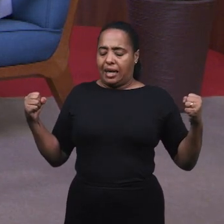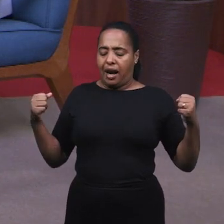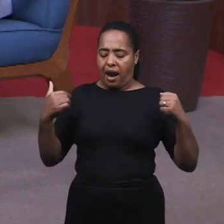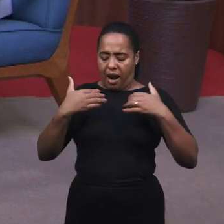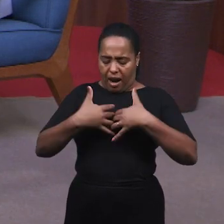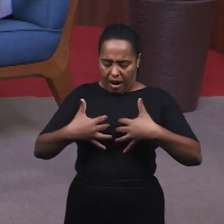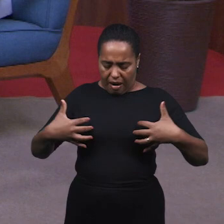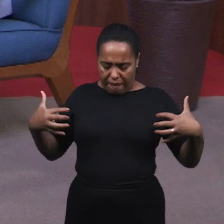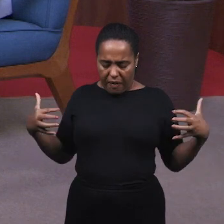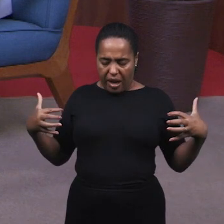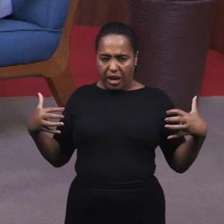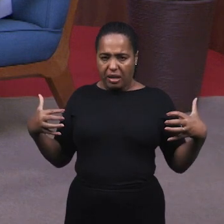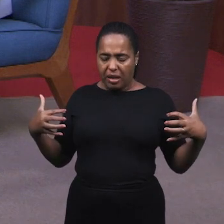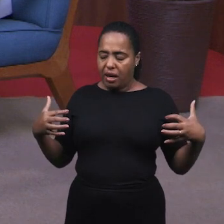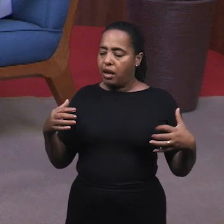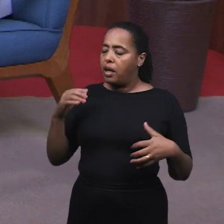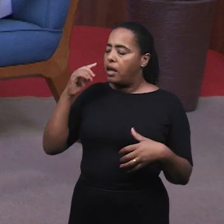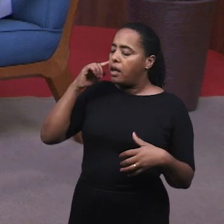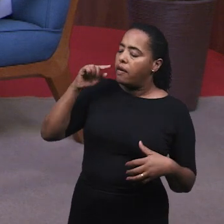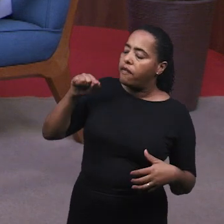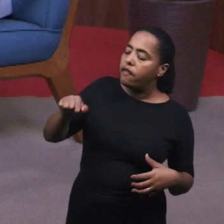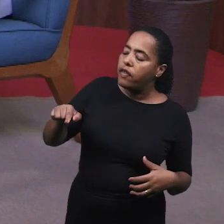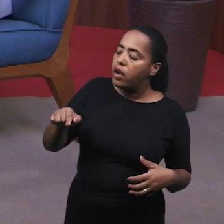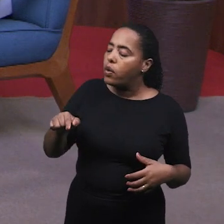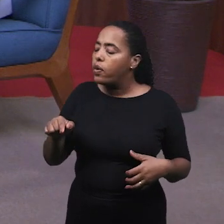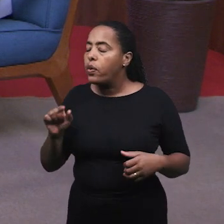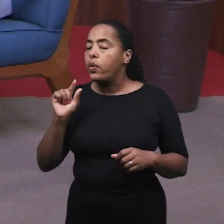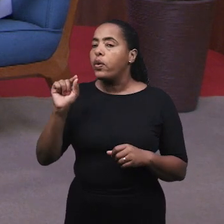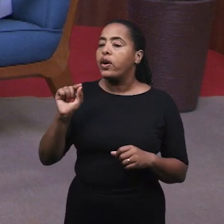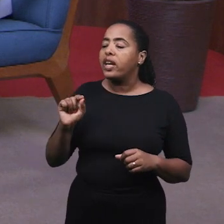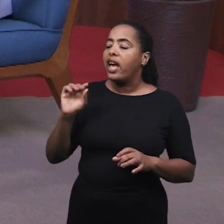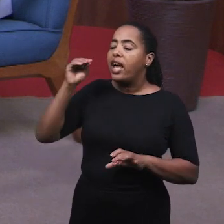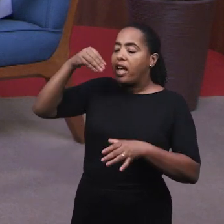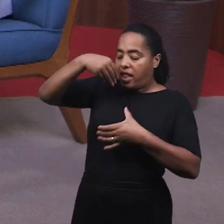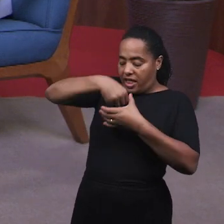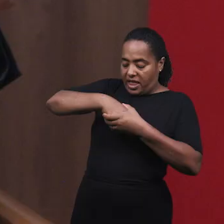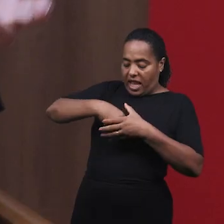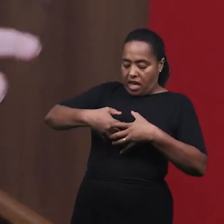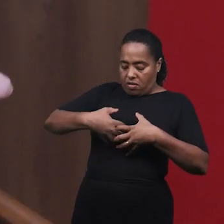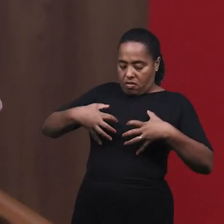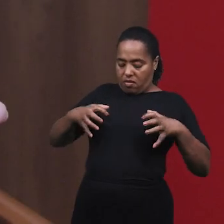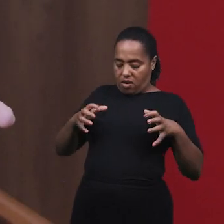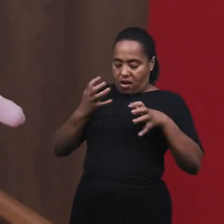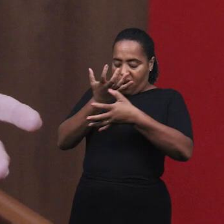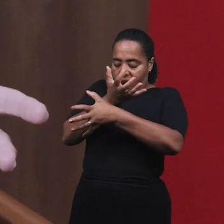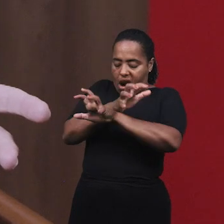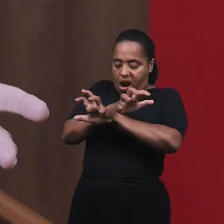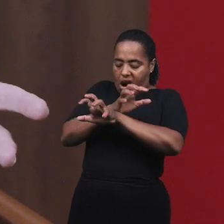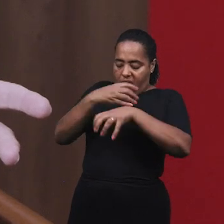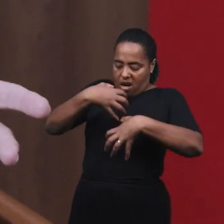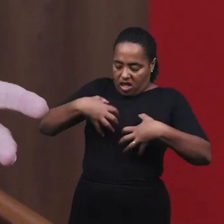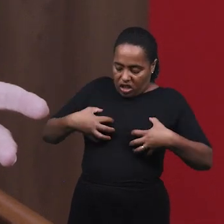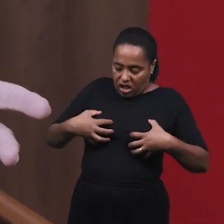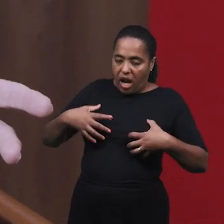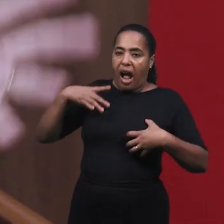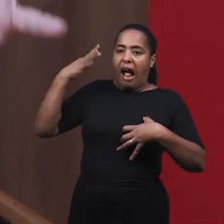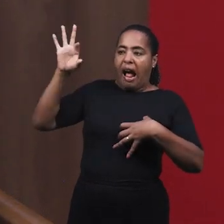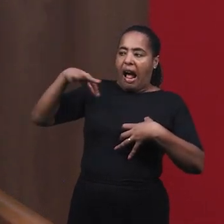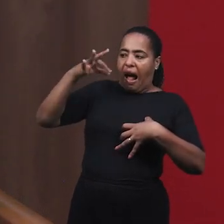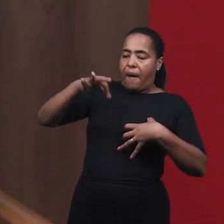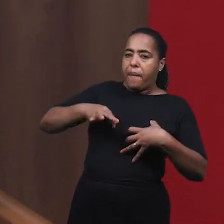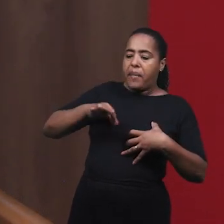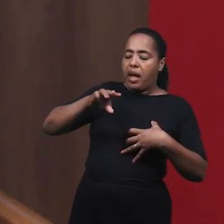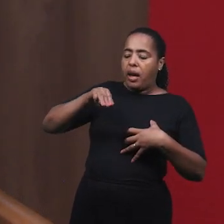et à l'intérieur, il y avait des abeilles avec le miel. Il serait resté dans